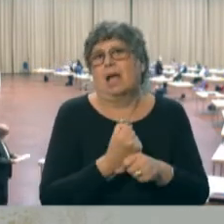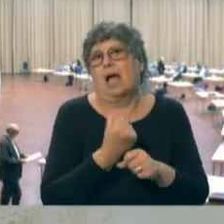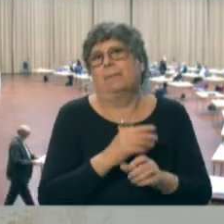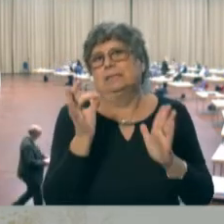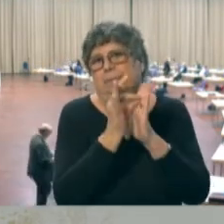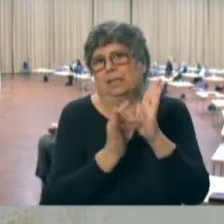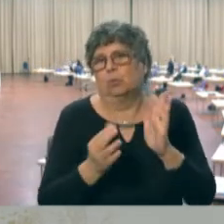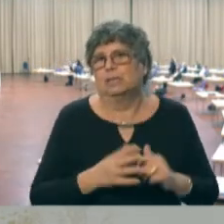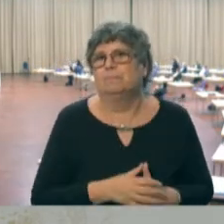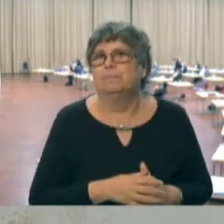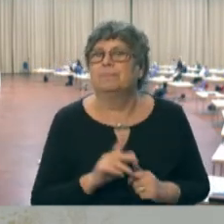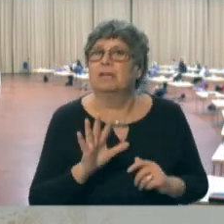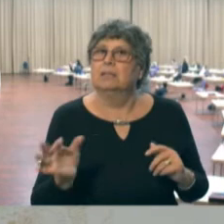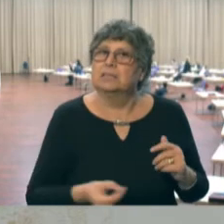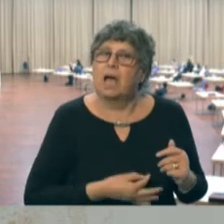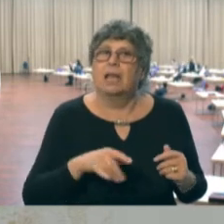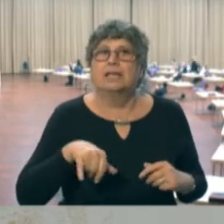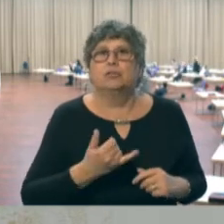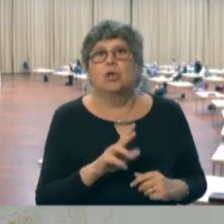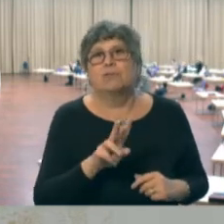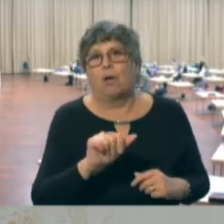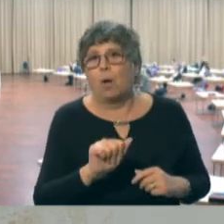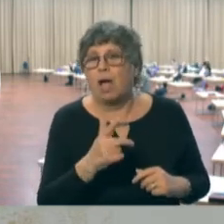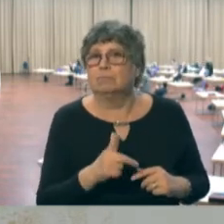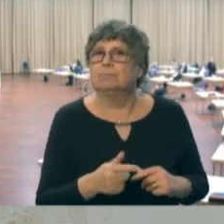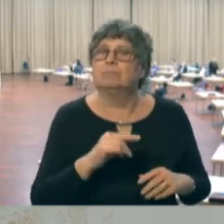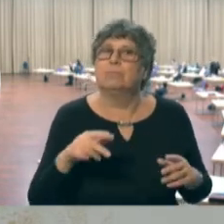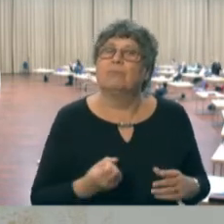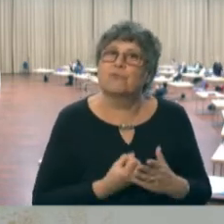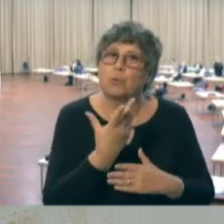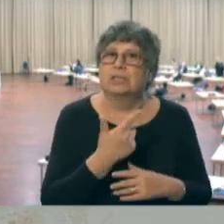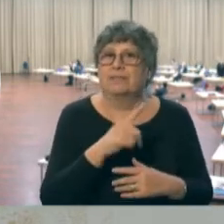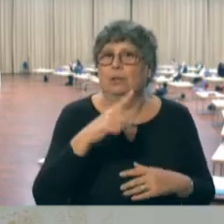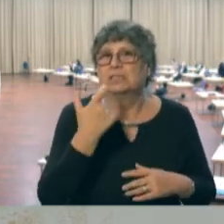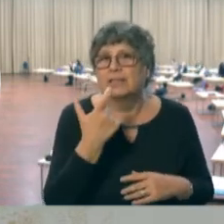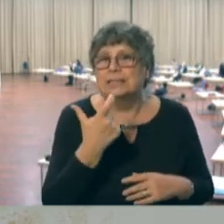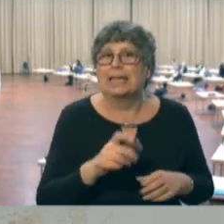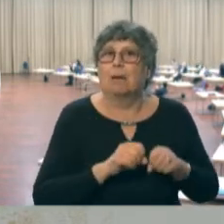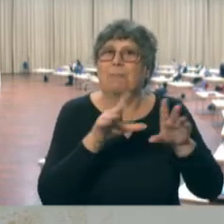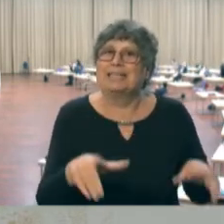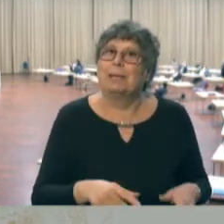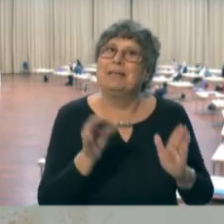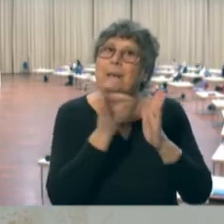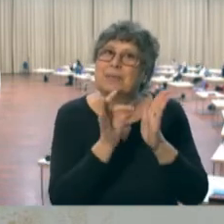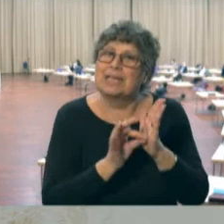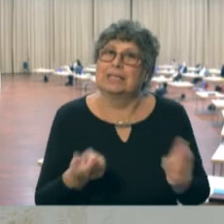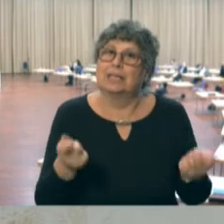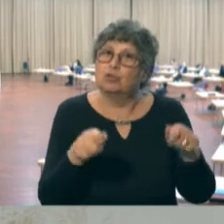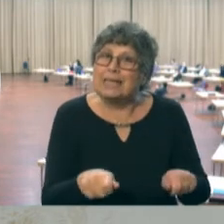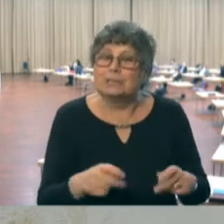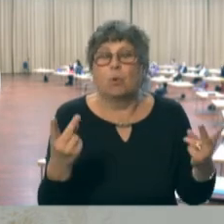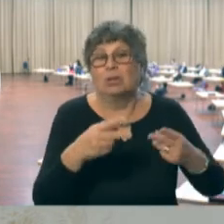Arbeitsbetriebe. In den saarländischen Justizvollzugsanstalten mussten im Frühjahr 2020 pandemiebedingte Schließungen oder